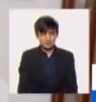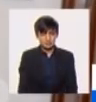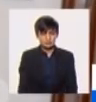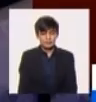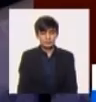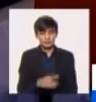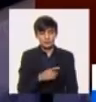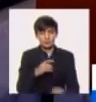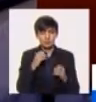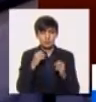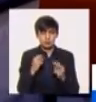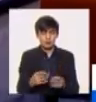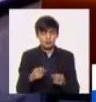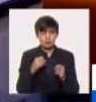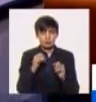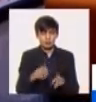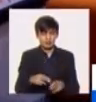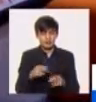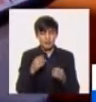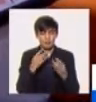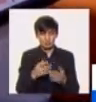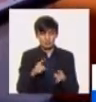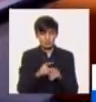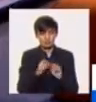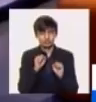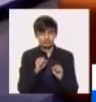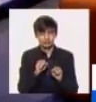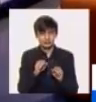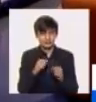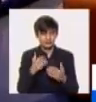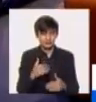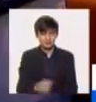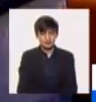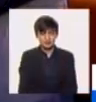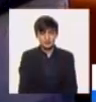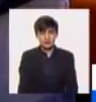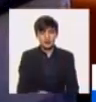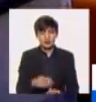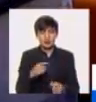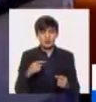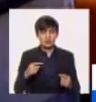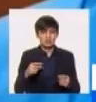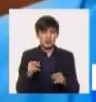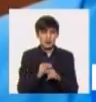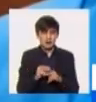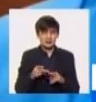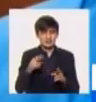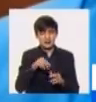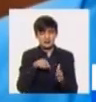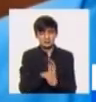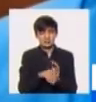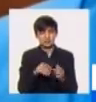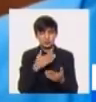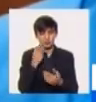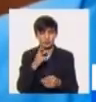Олар тек қолдаушы, негізгі емді қолдаушы терапия ретінде. Негізгі емдеу хаттамасының ішінде жоқ,